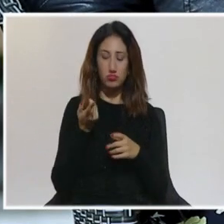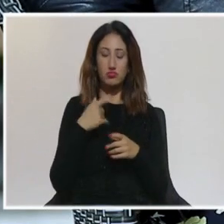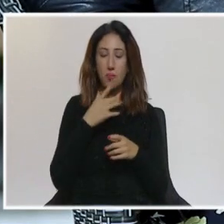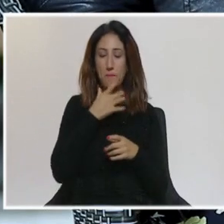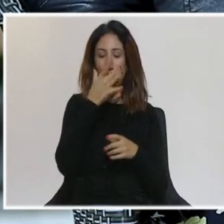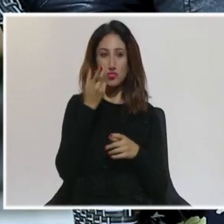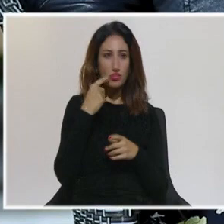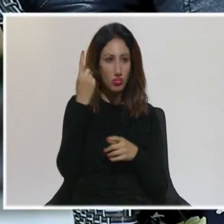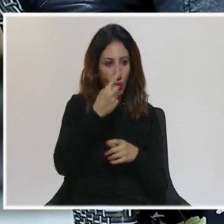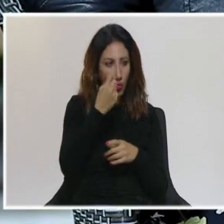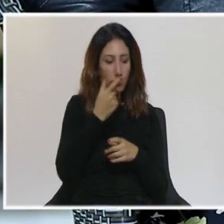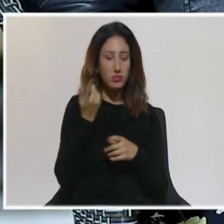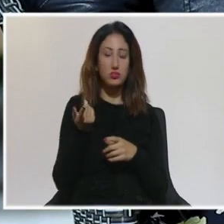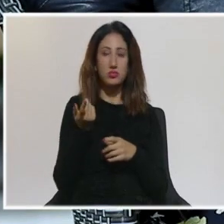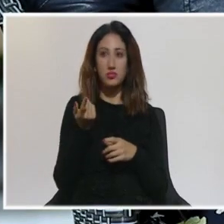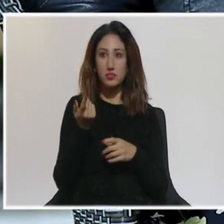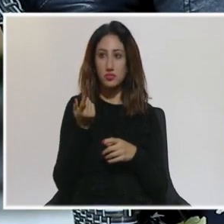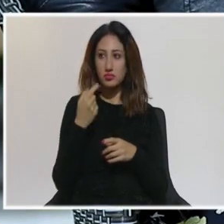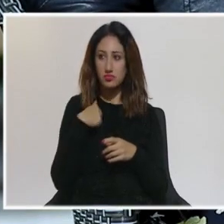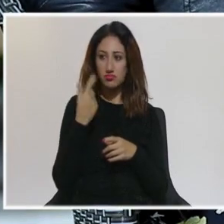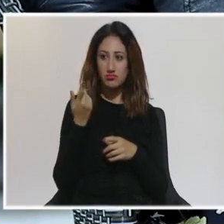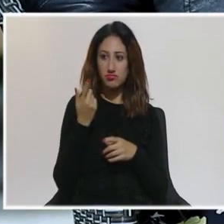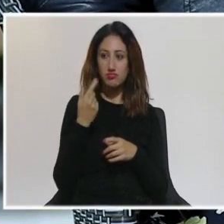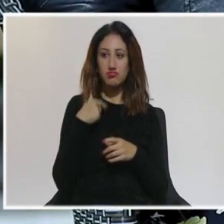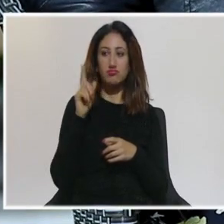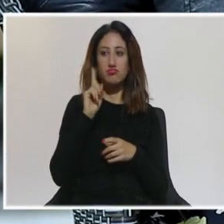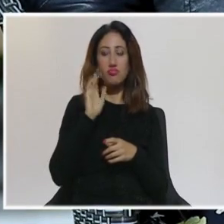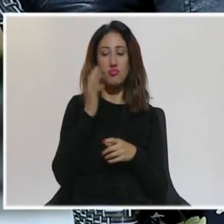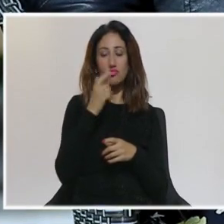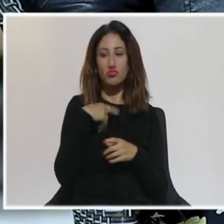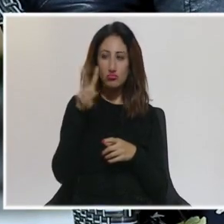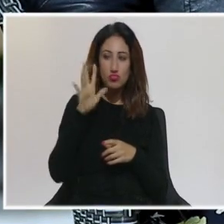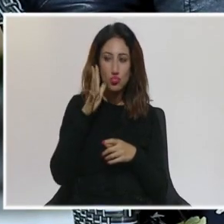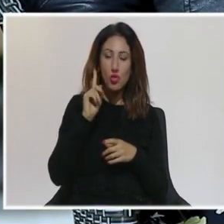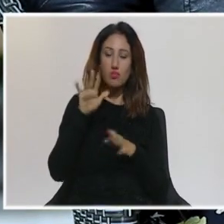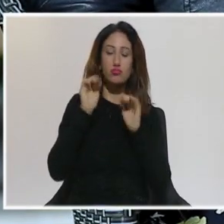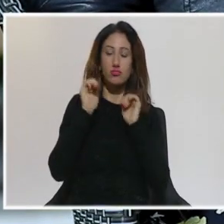من الحكايه دي ودايما اطلع العيب فيا عشان ايه اخلع. نجوى